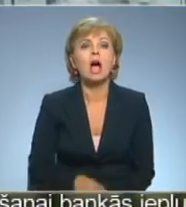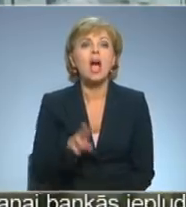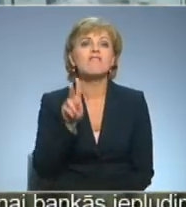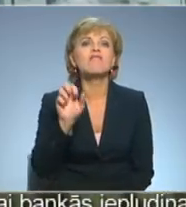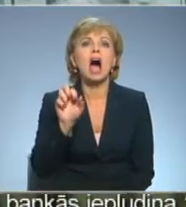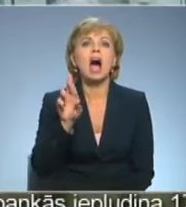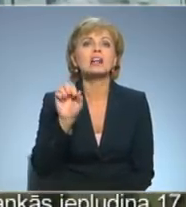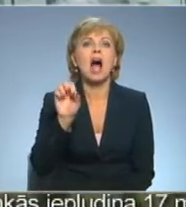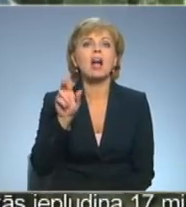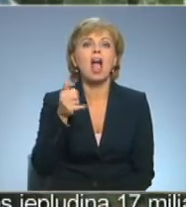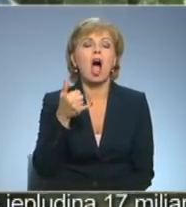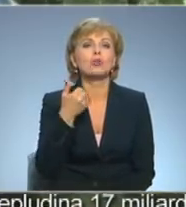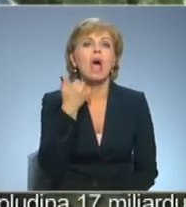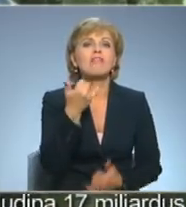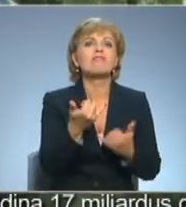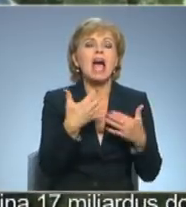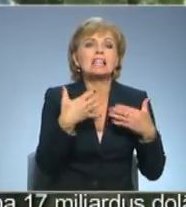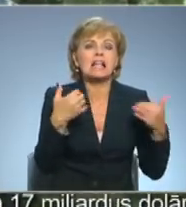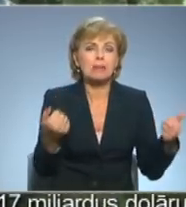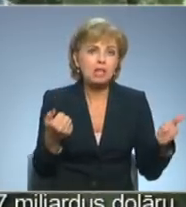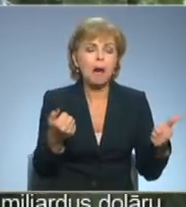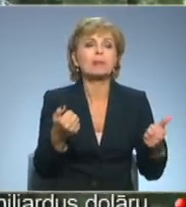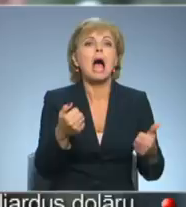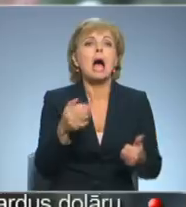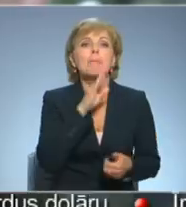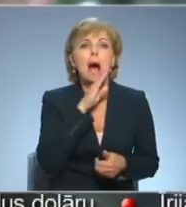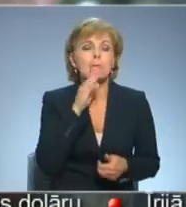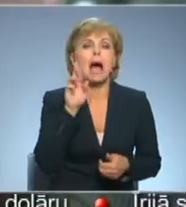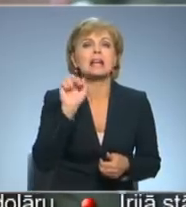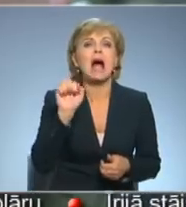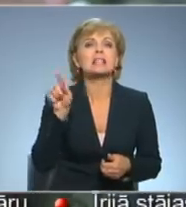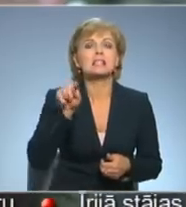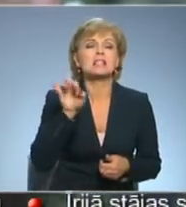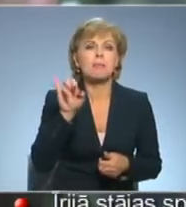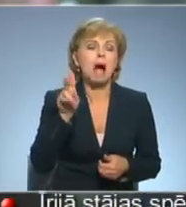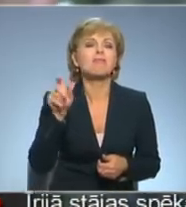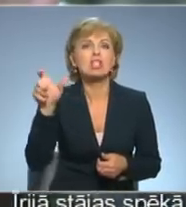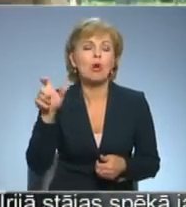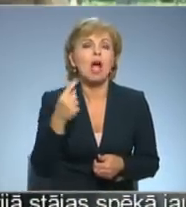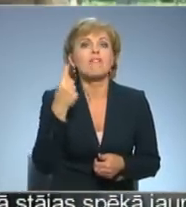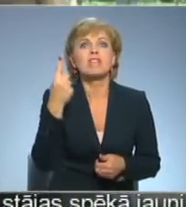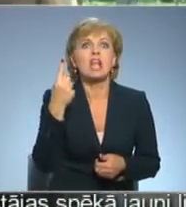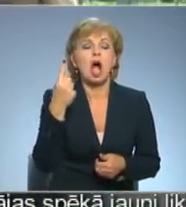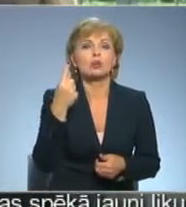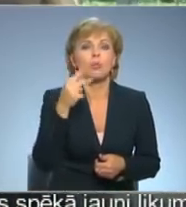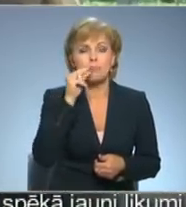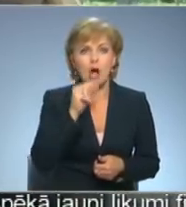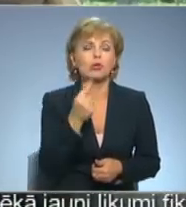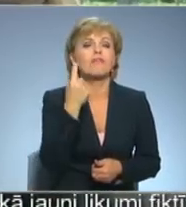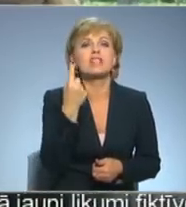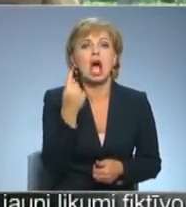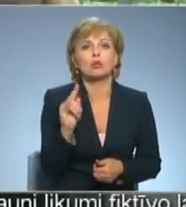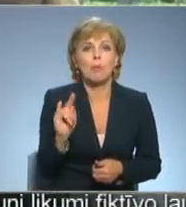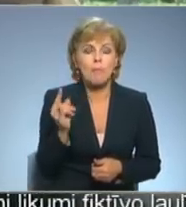Varakļāna veselības aprūpes centrs mammai Rasmai un tētim Andrim vienmēr būs vieta, kur viņi traģiski vienā mirklī pazaudēja savu vienīgo